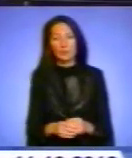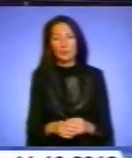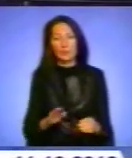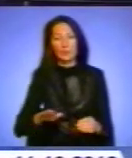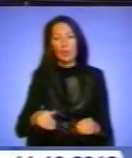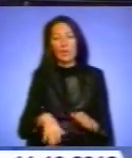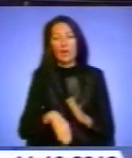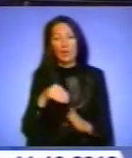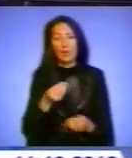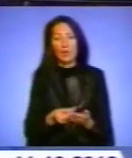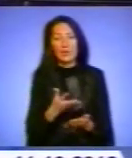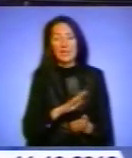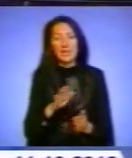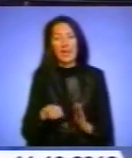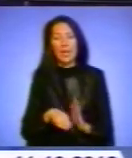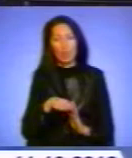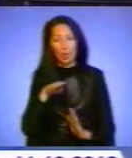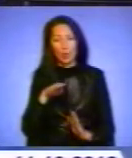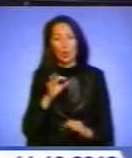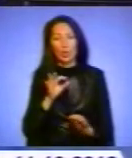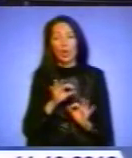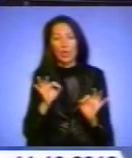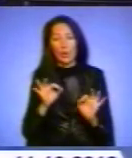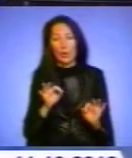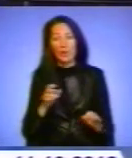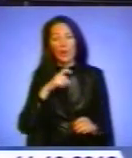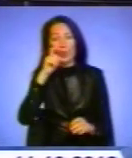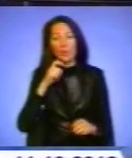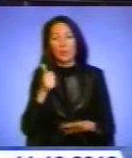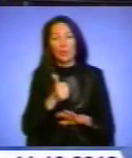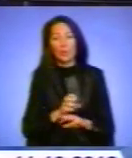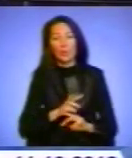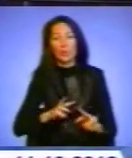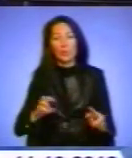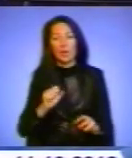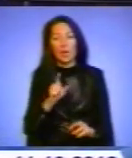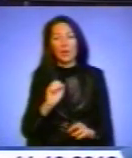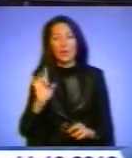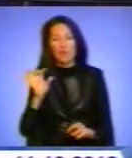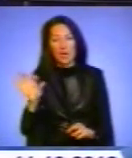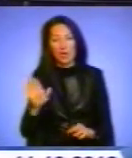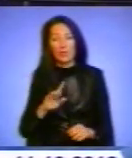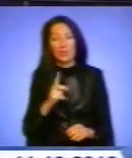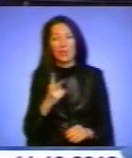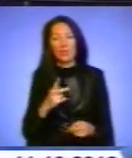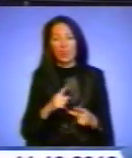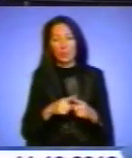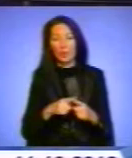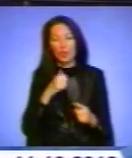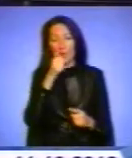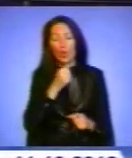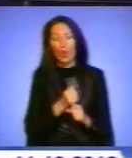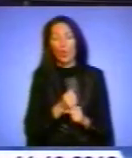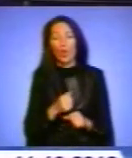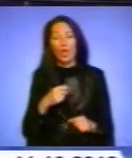Після виборів ціни не зростуть, запевнив українців прем'єр-міністр Микола Азаров. Так, за 2,5 роки роботи уряду